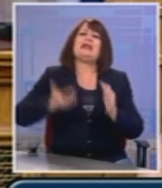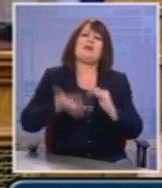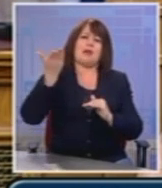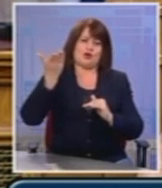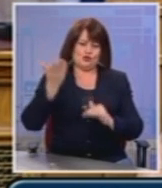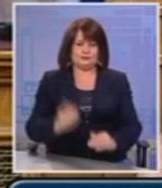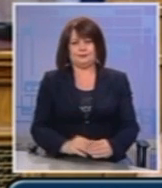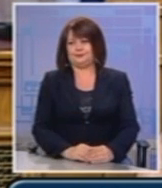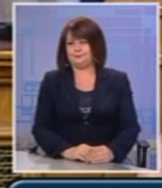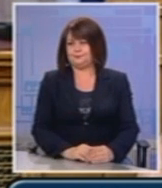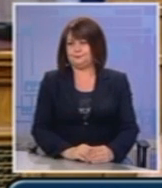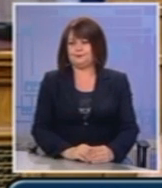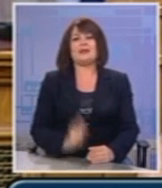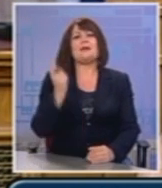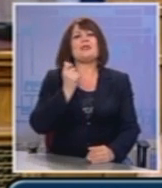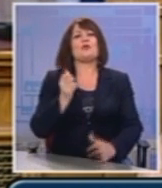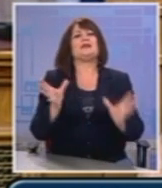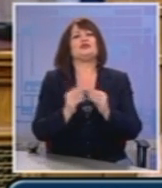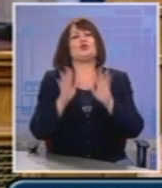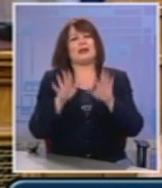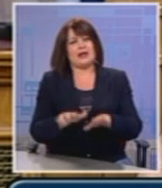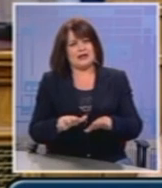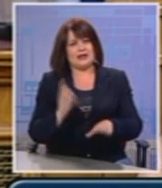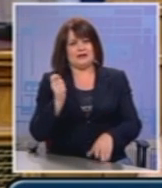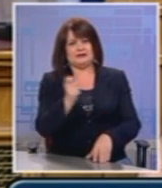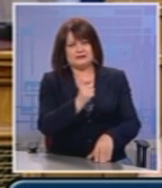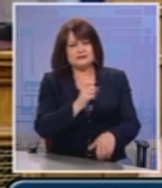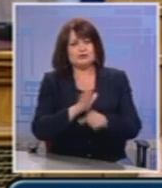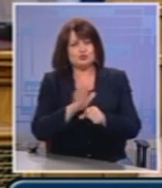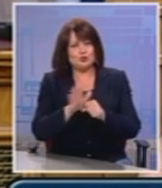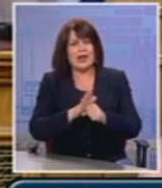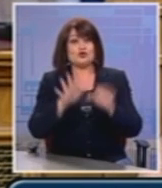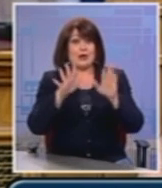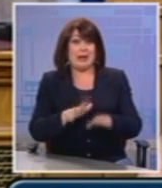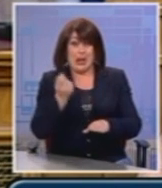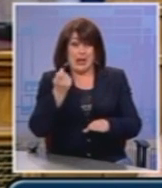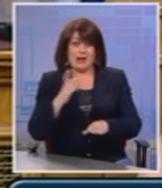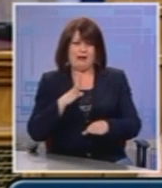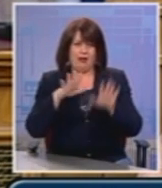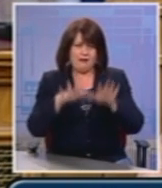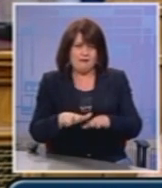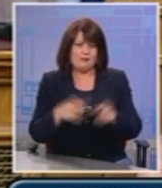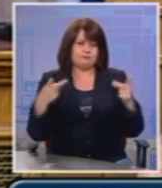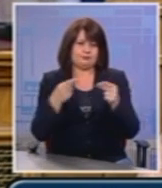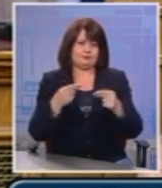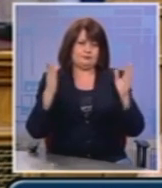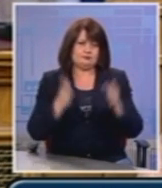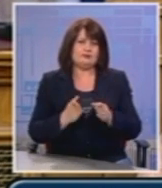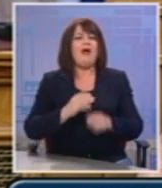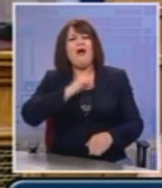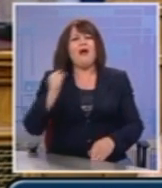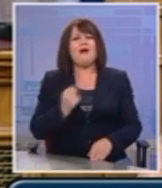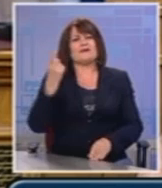συνταξιοδότησης τα επιδόματα ανεργίας τα οποία καταβάλλονταν σε ελάχιστο ποσοστό των ανέργων περικόπηκαν ομοίως και αυστηρά